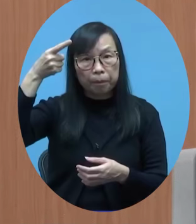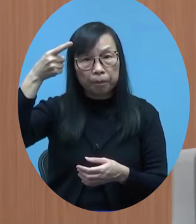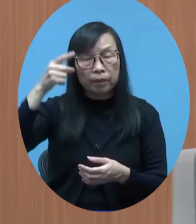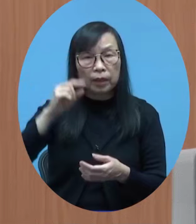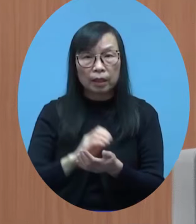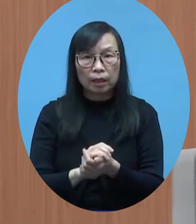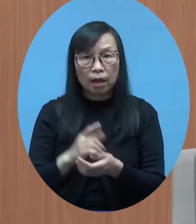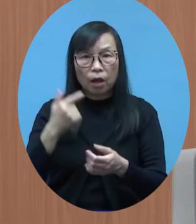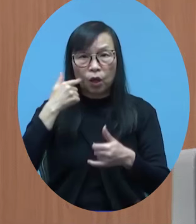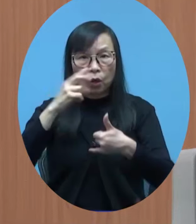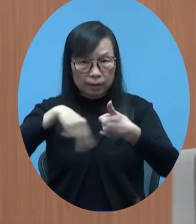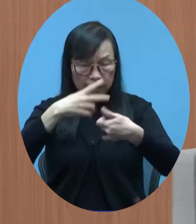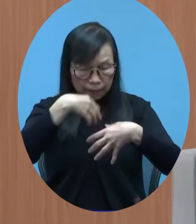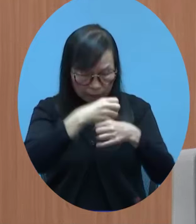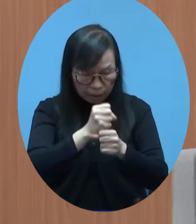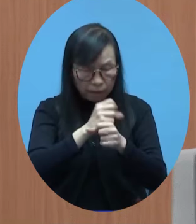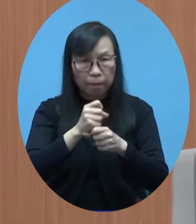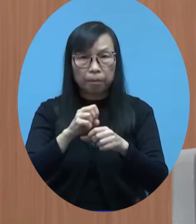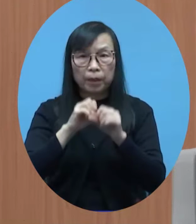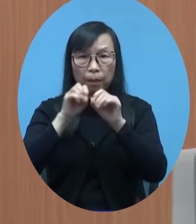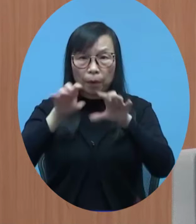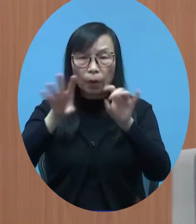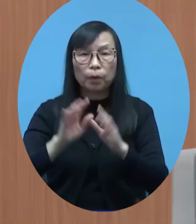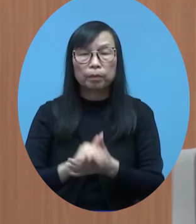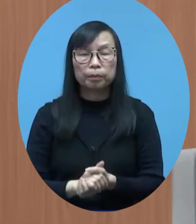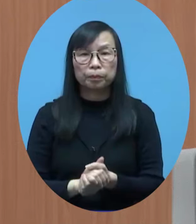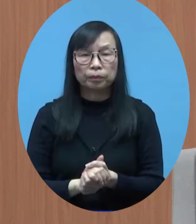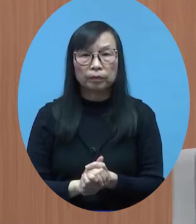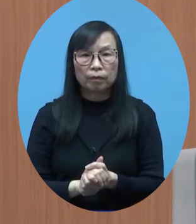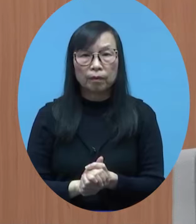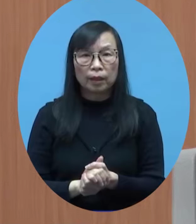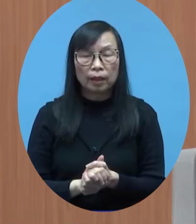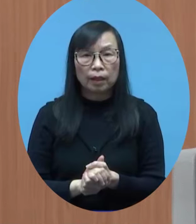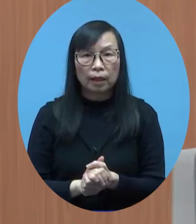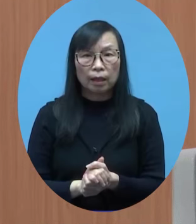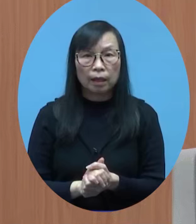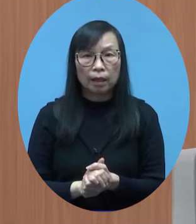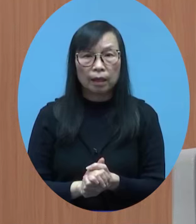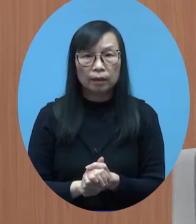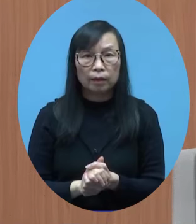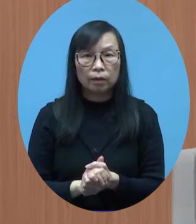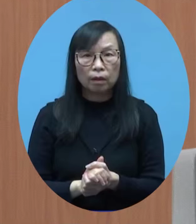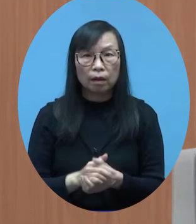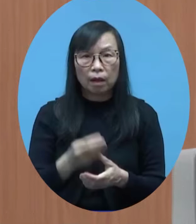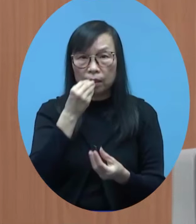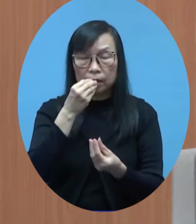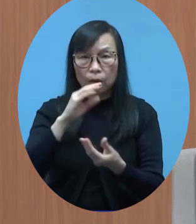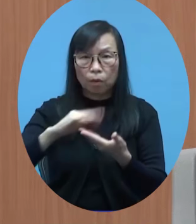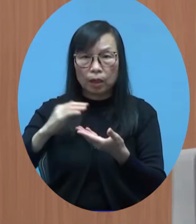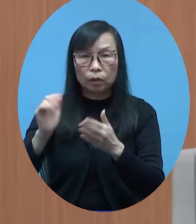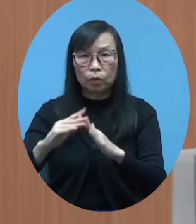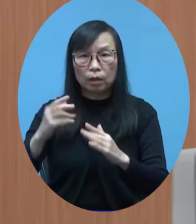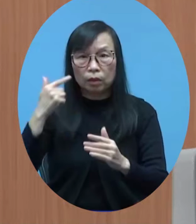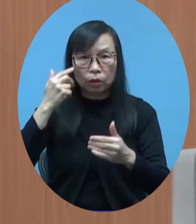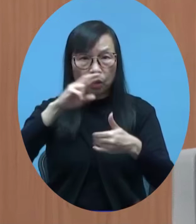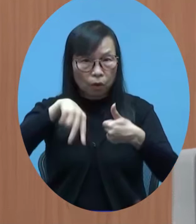個強制檢測嗰個通告啦。咁順帶一提咧，就係、是、其實近期食衛局都出咗好多個強制，政